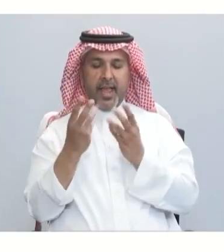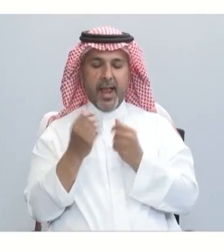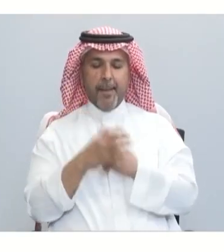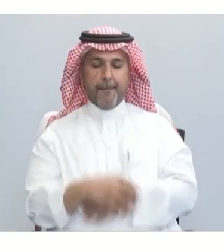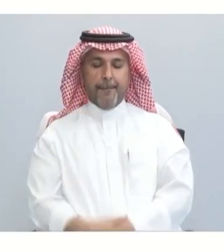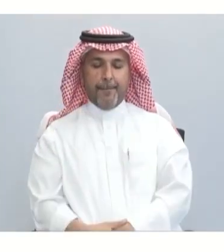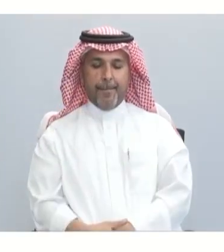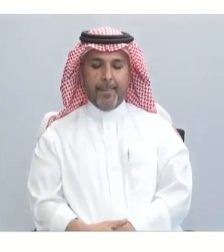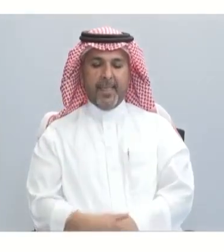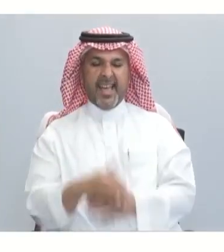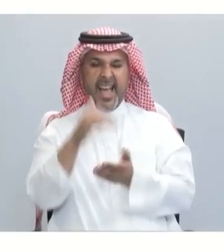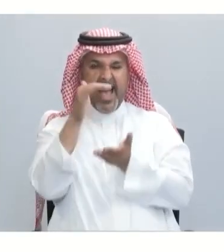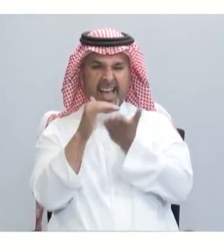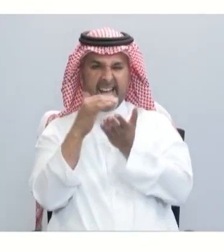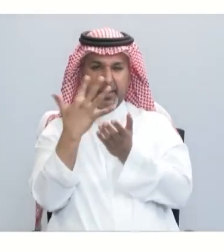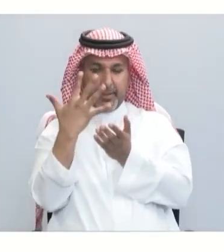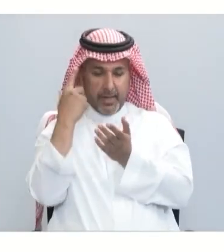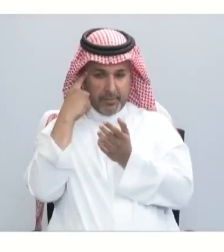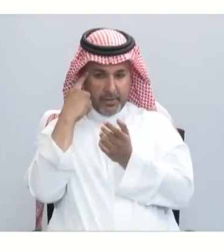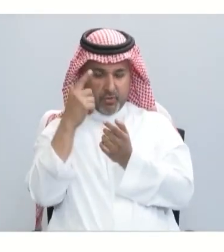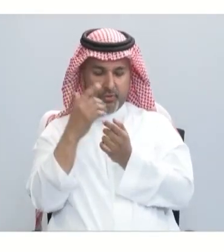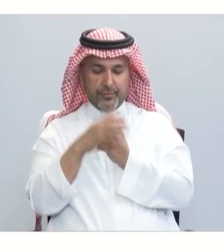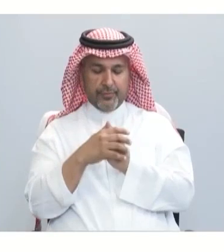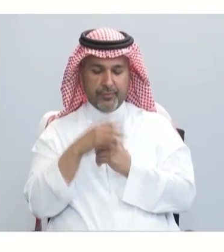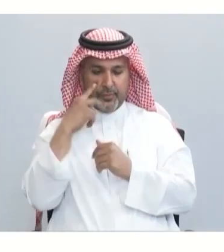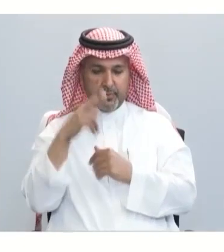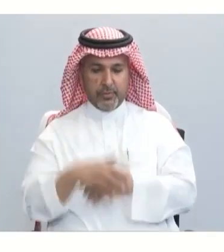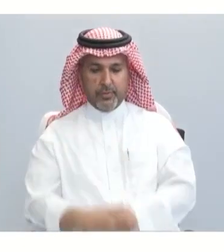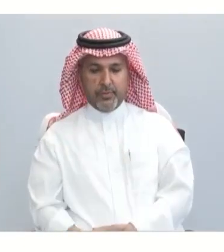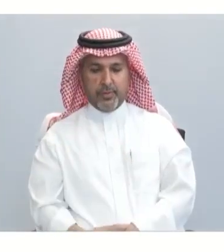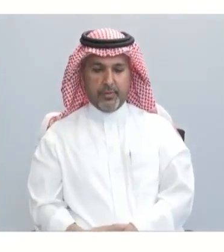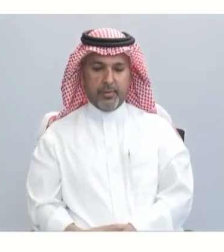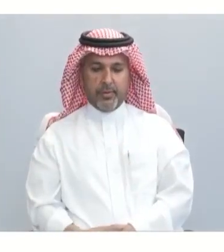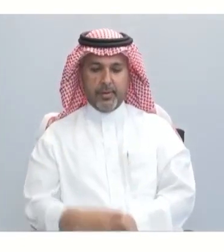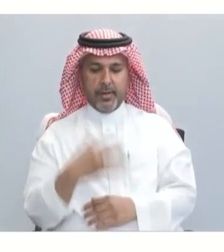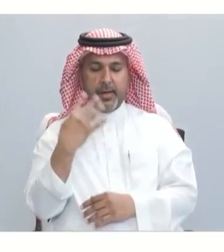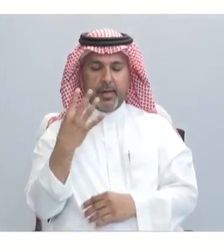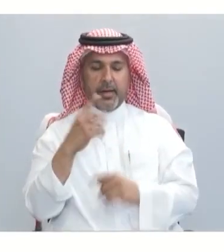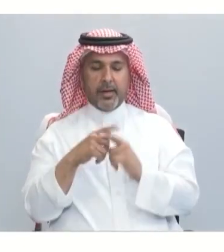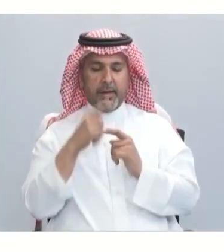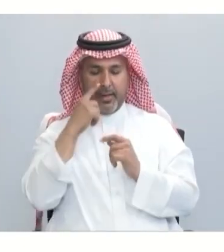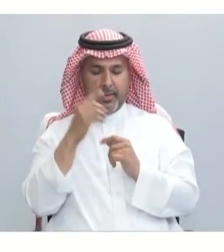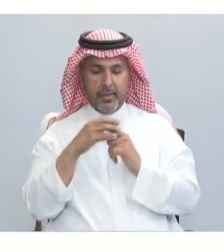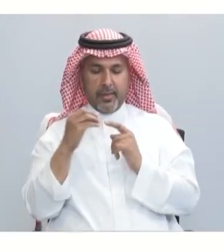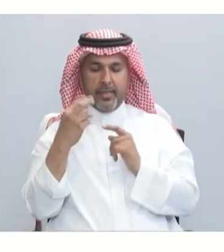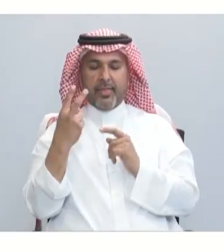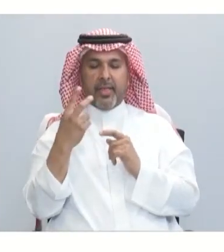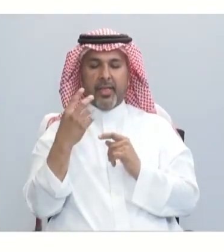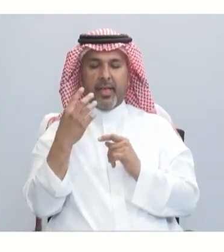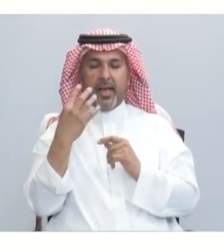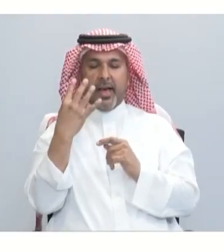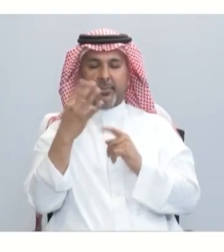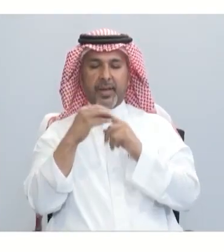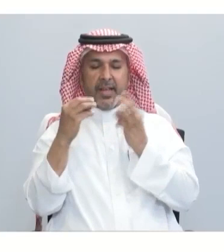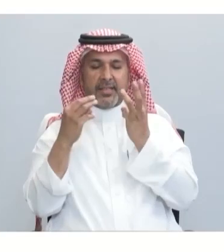الجذر اصغر من 5 اسال نفس السؤال وضع علامه استفهام 4 في 1 4 ناقص 3 1 هل جذر